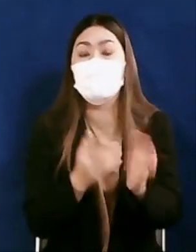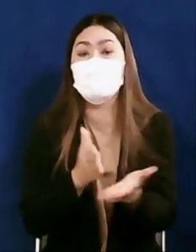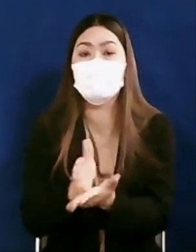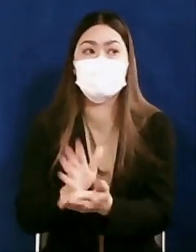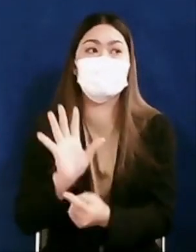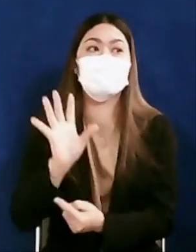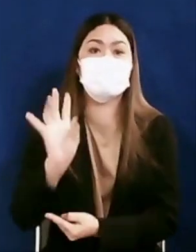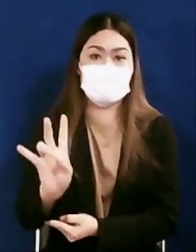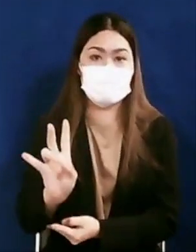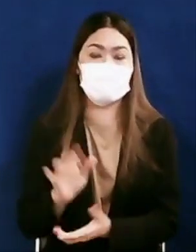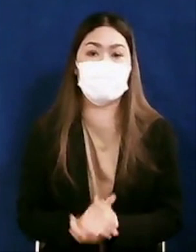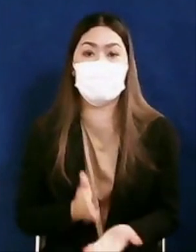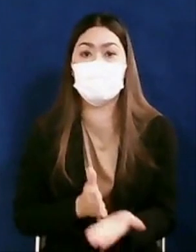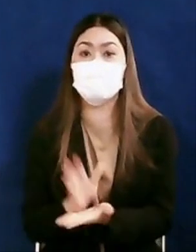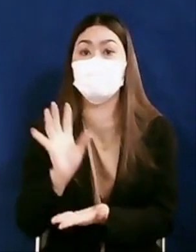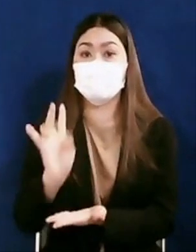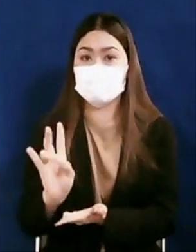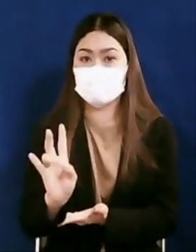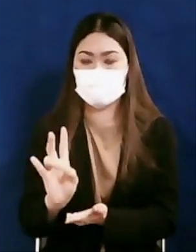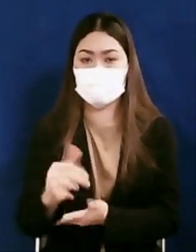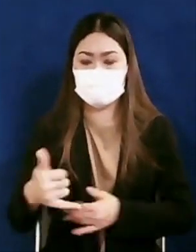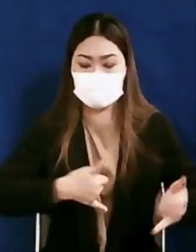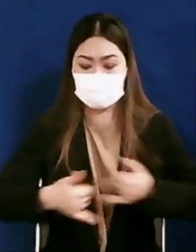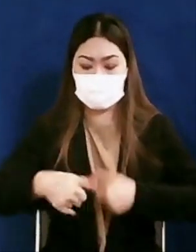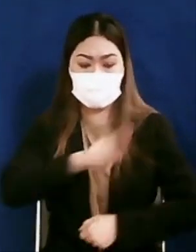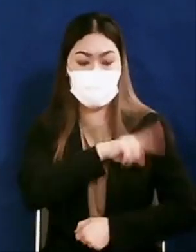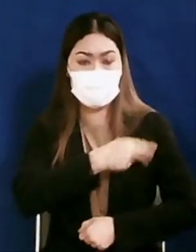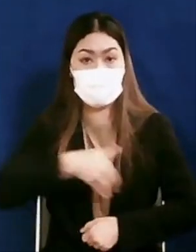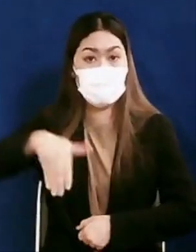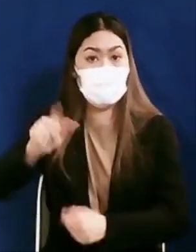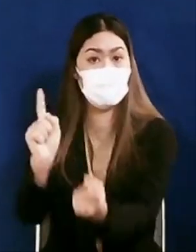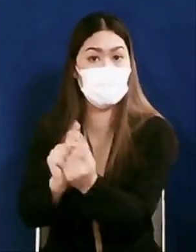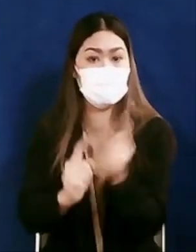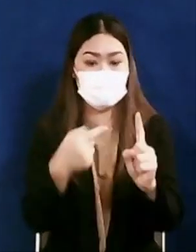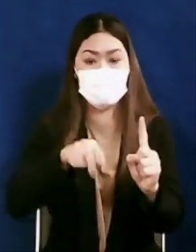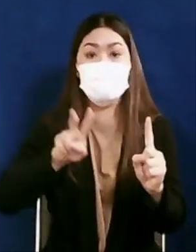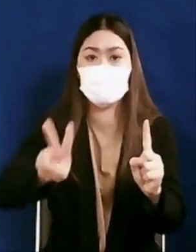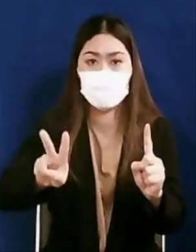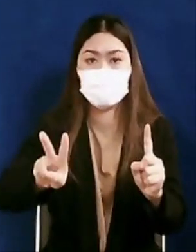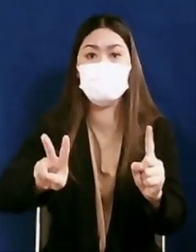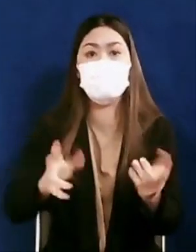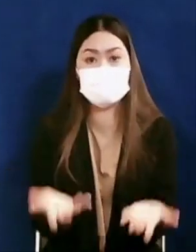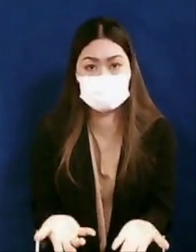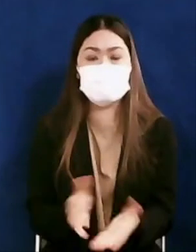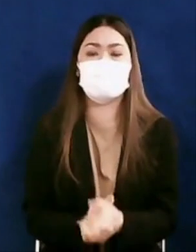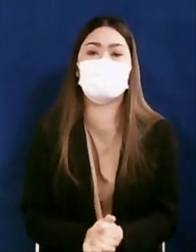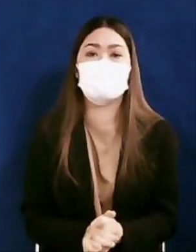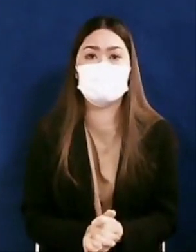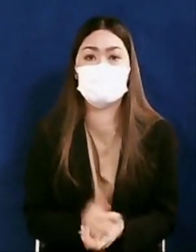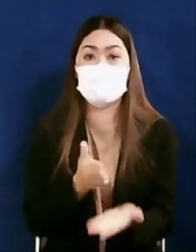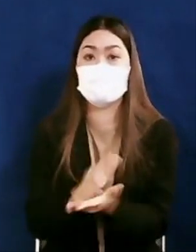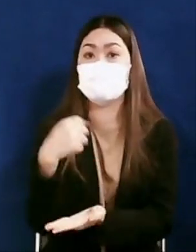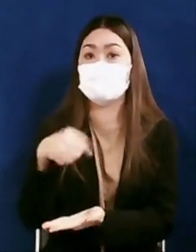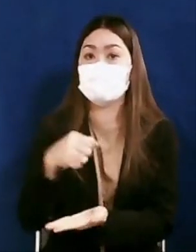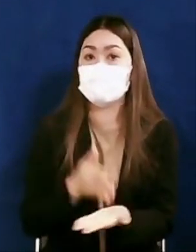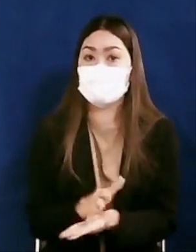เนี่ยนะครับ เข้ามาในระบบ 1% แต่ไปหาข้างนอกเจออีก 1.2 นะที่เขต10